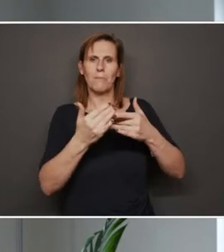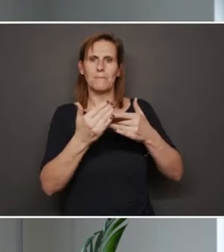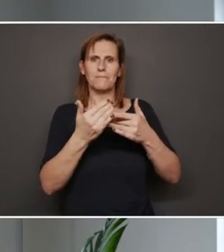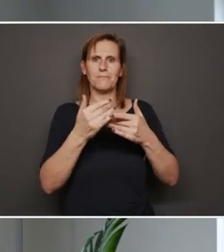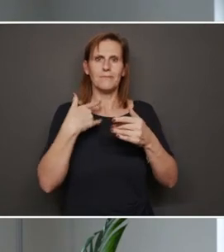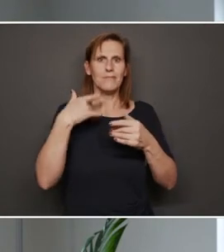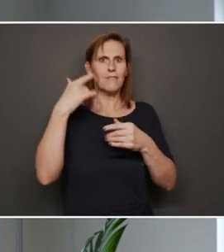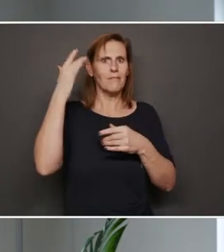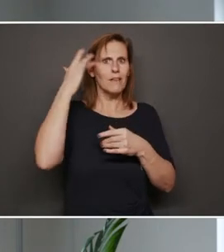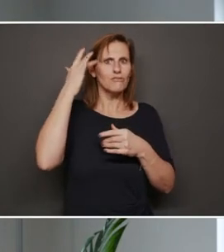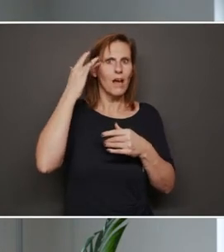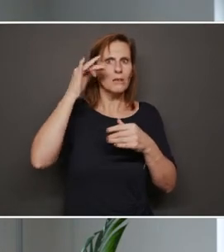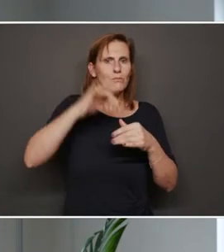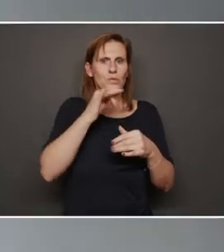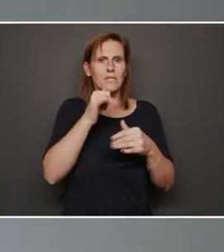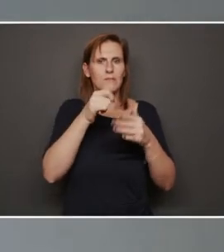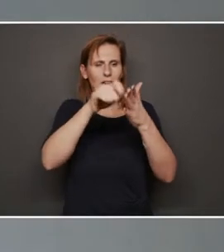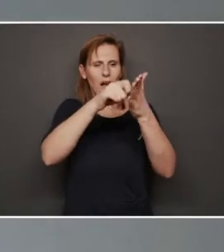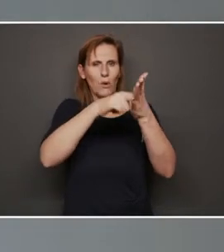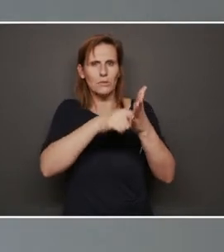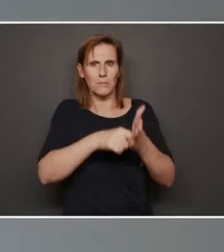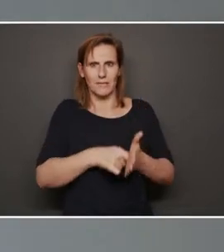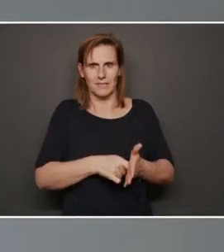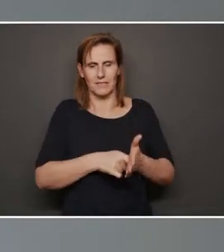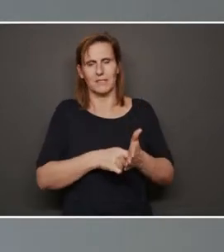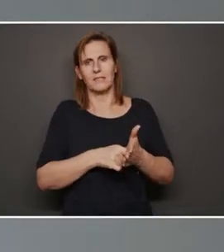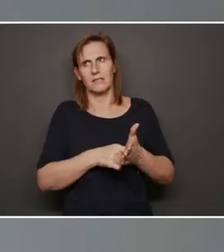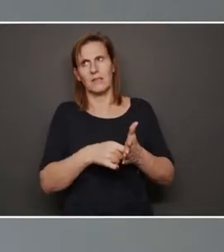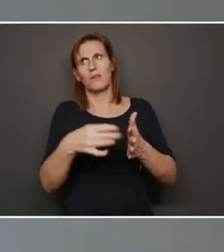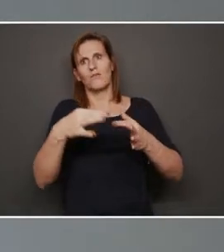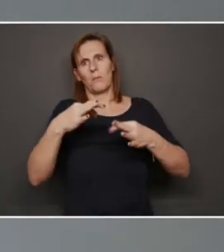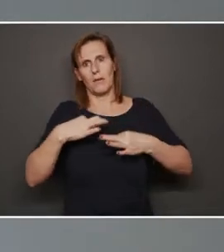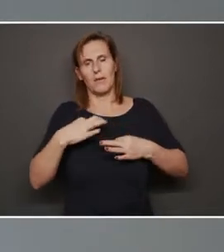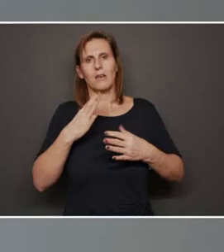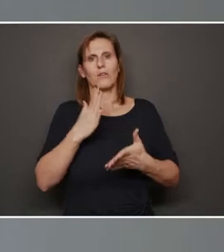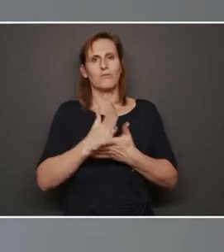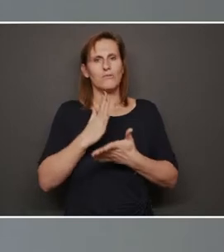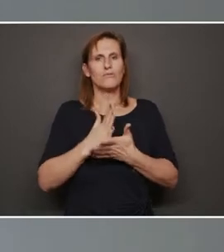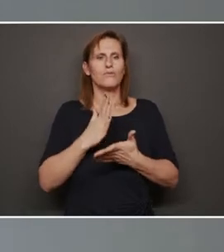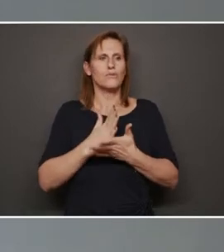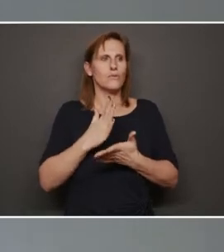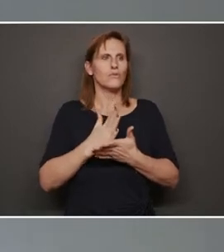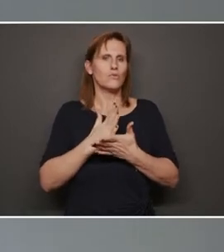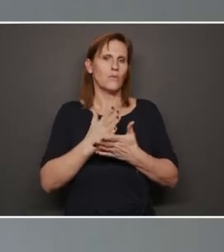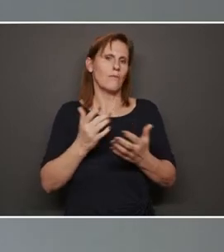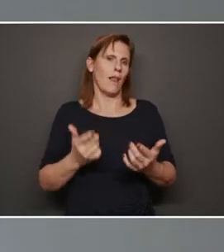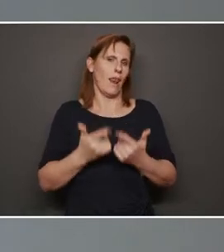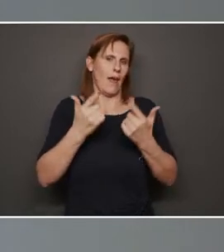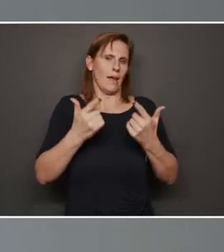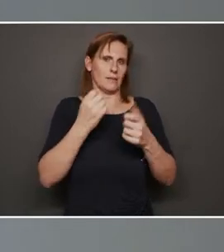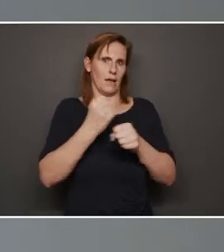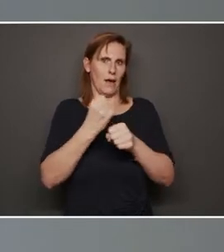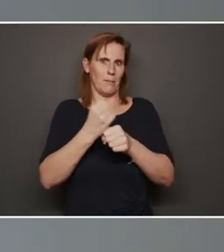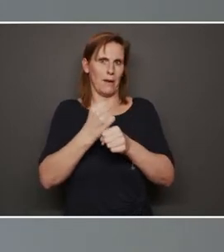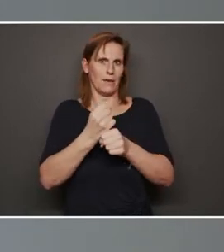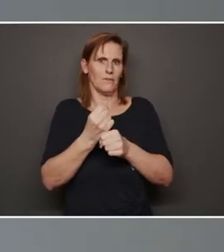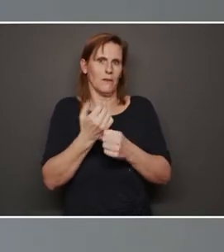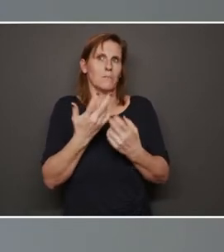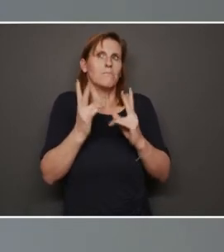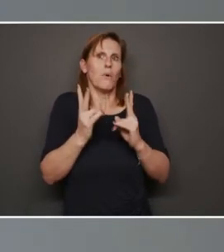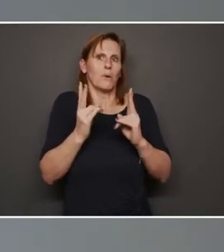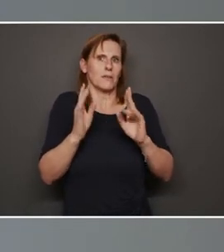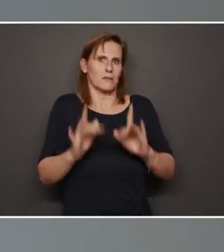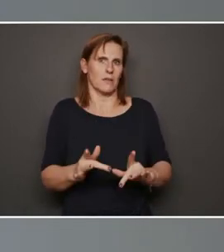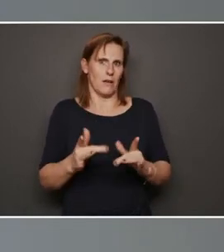nichts mehr nachkorrigieren muss. Das wäre für mich schon eine Erleichterung, wenn es sowas gäbe.